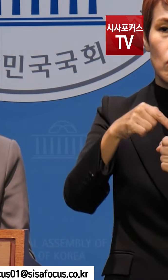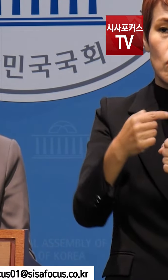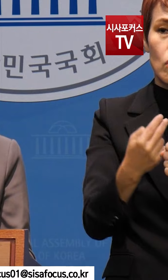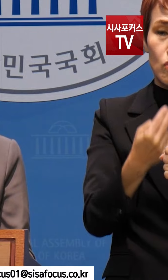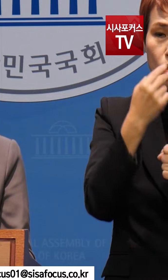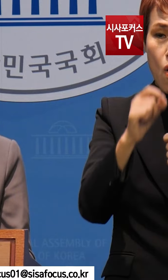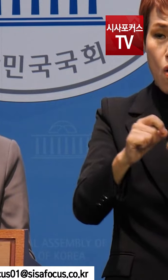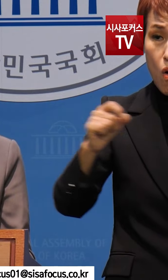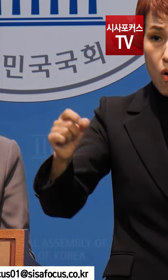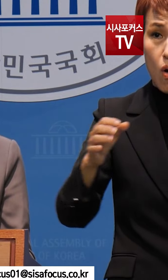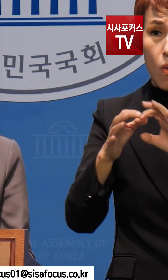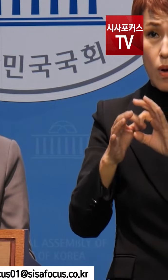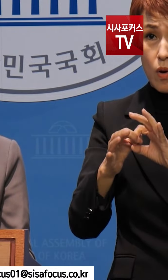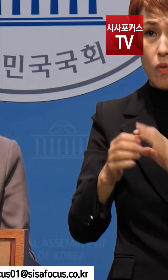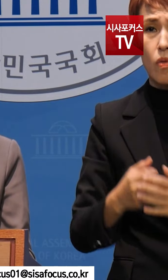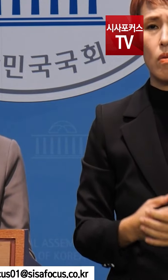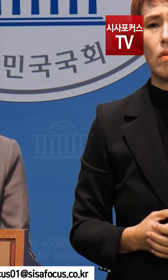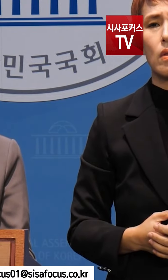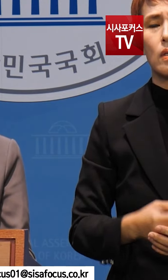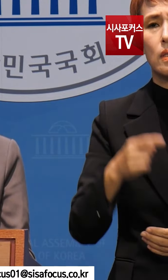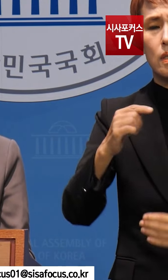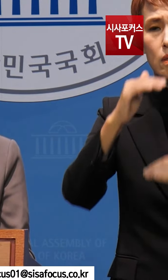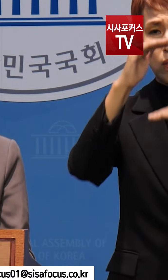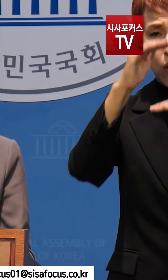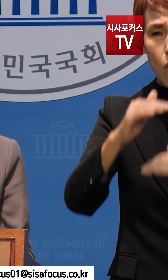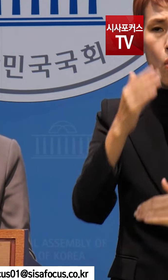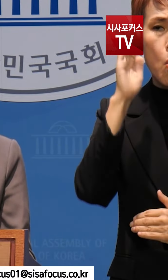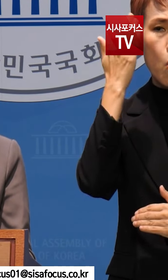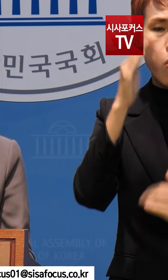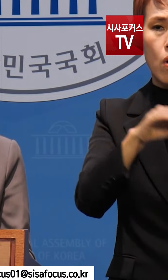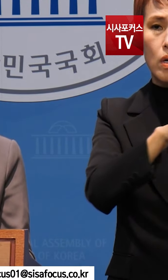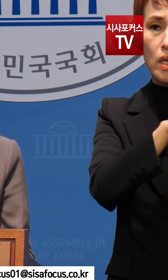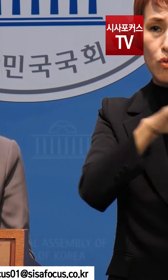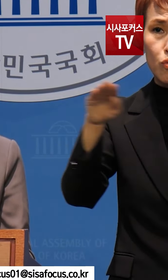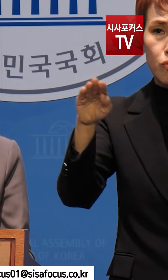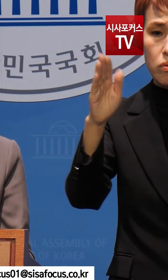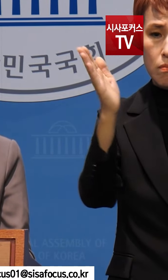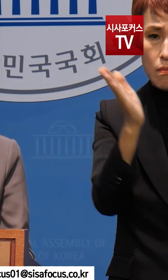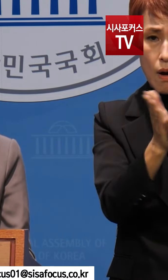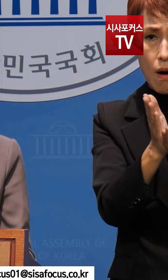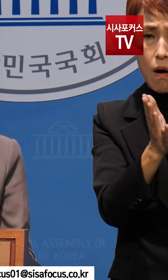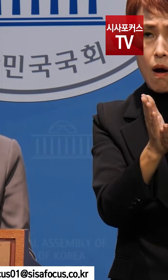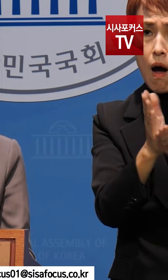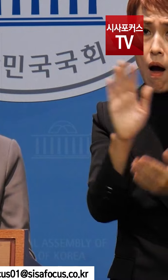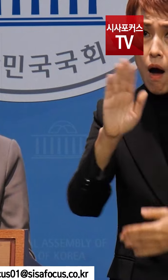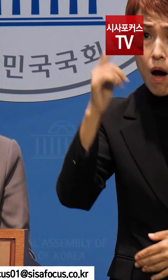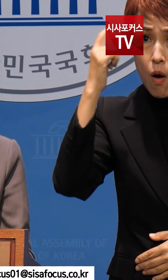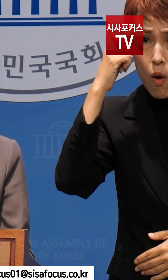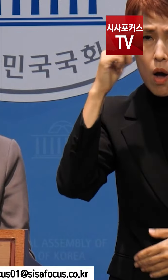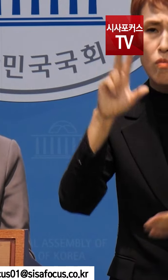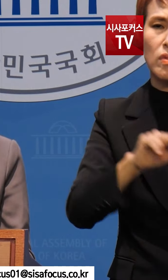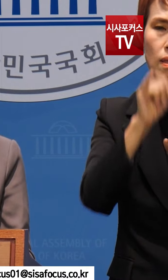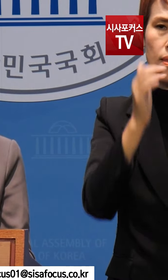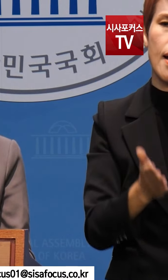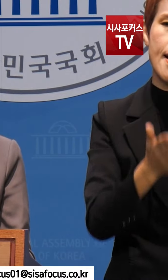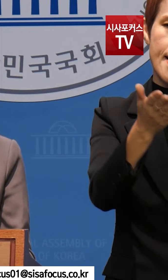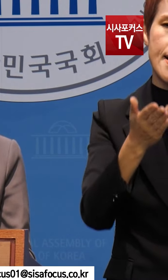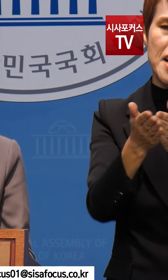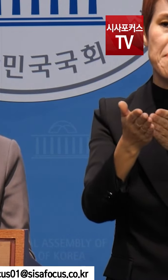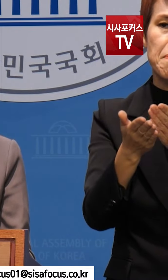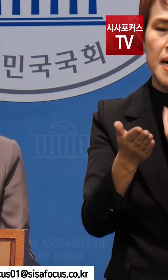평가시 최신 기술 기준을 적용하지 않는 문제점을 구체적으로 지적하고 대안을 제시하는데